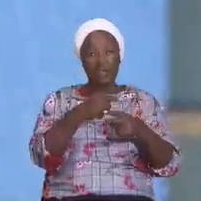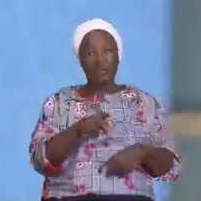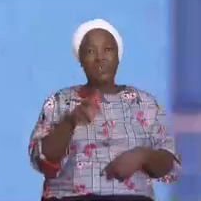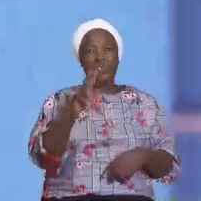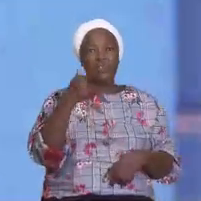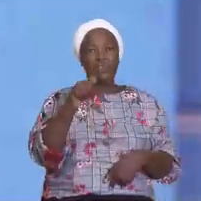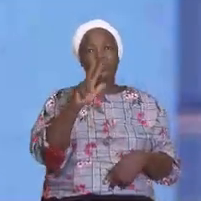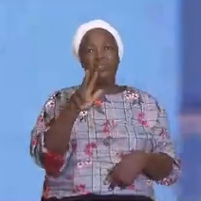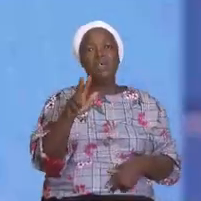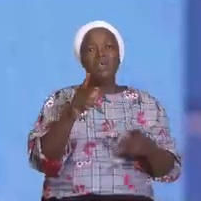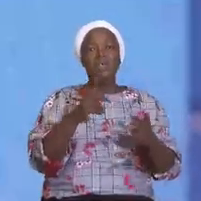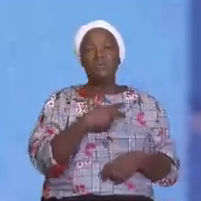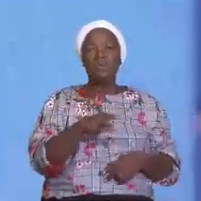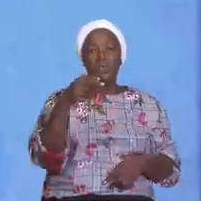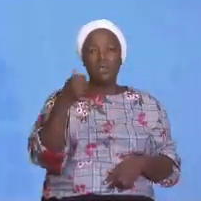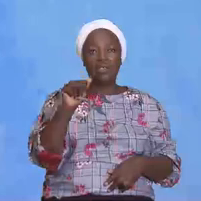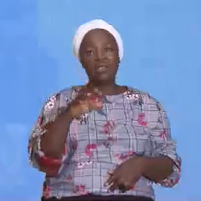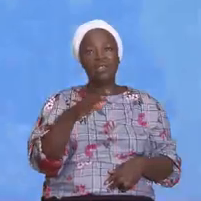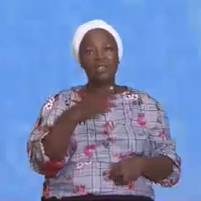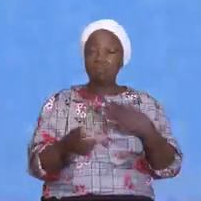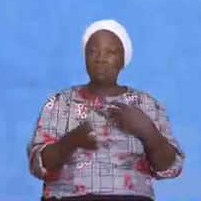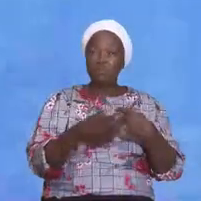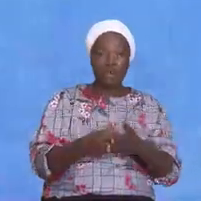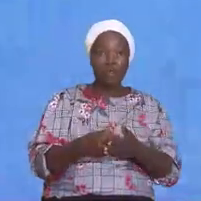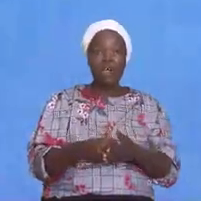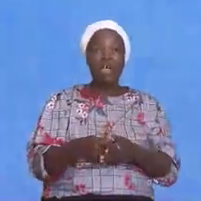je vais au Père. Verset